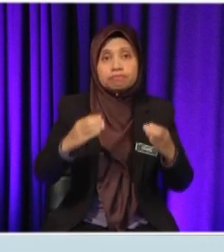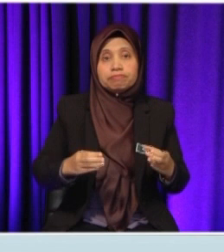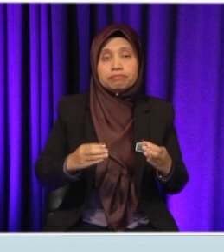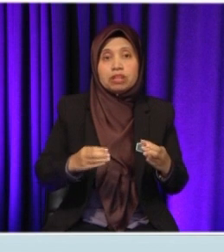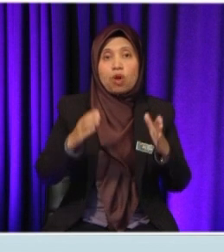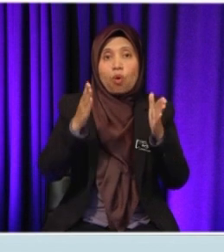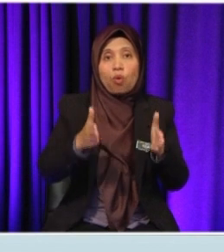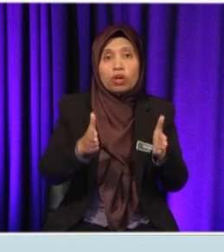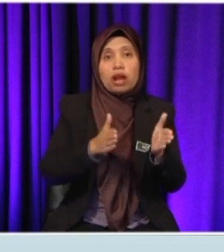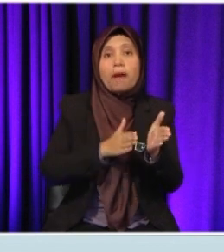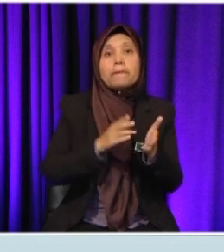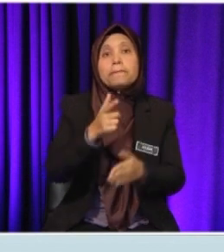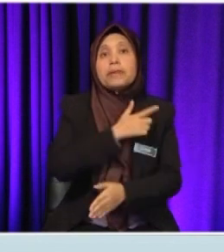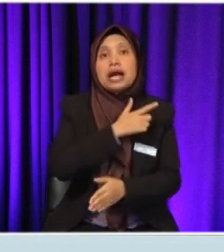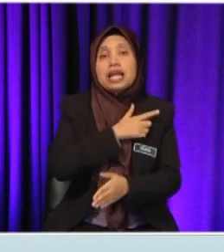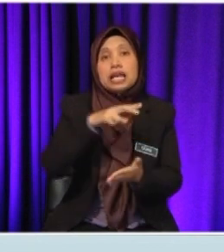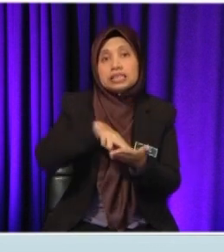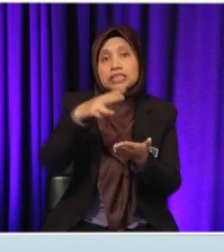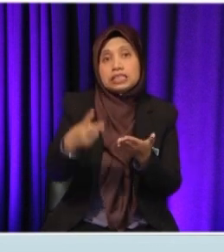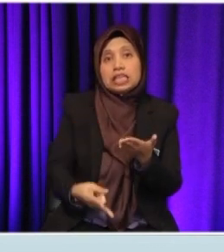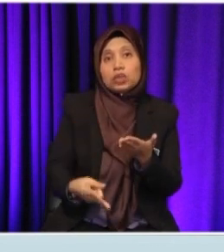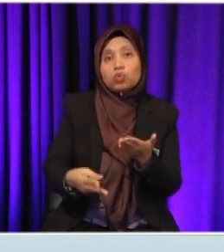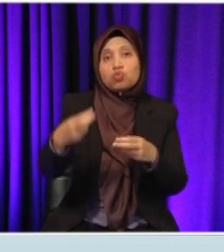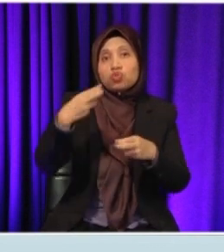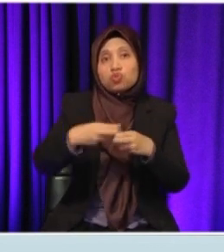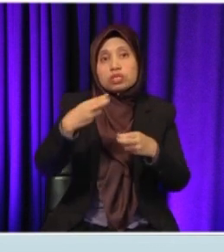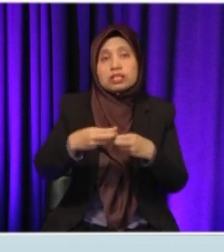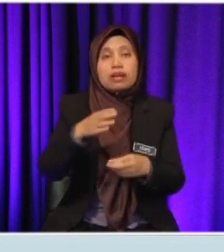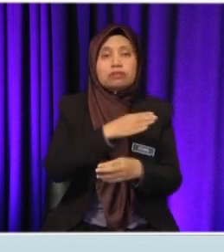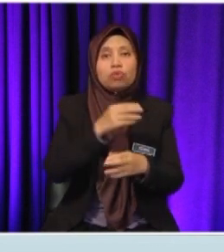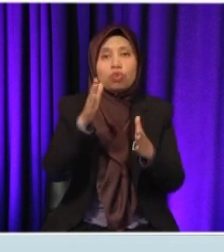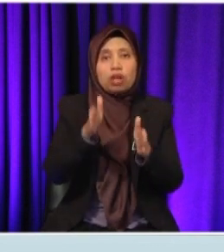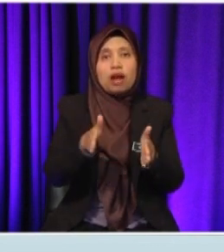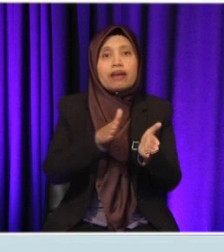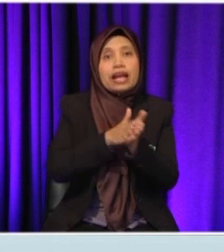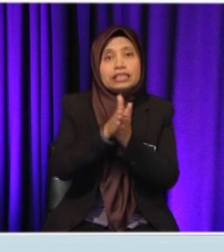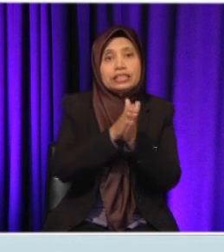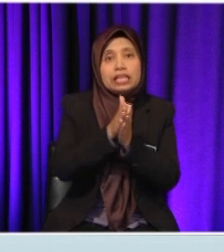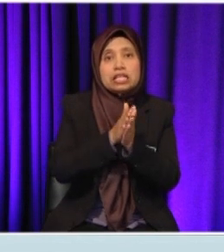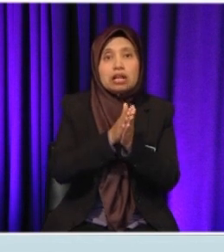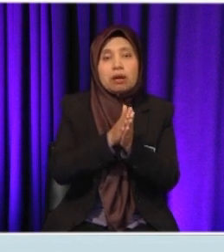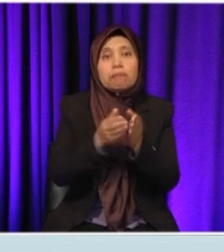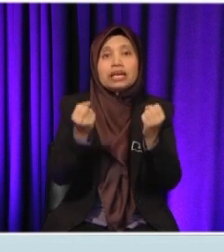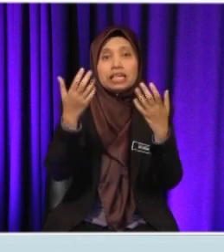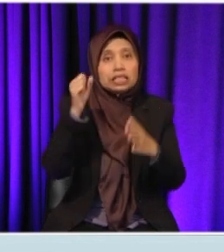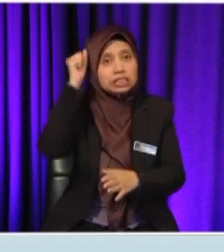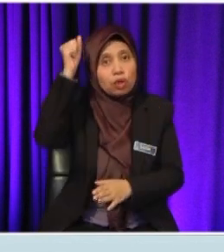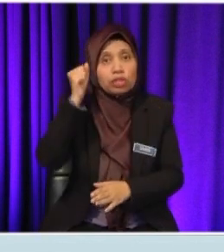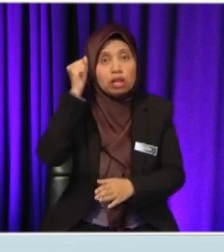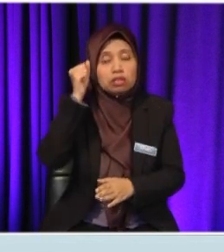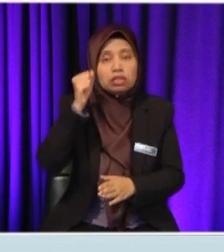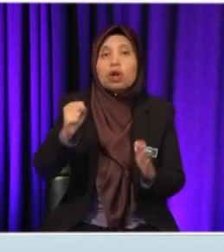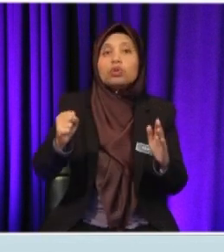Orang malas jatuh sengsara, orang rajin banyak saudara. Katakan itu adalah puisi